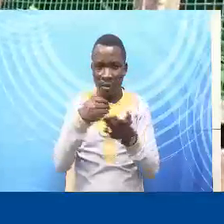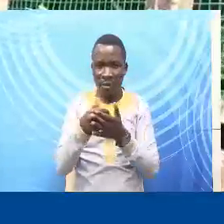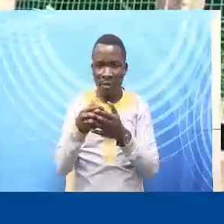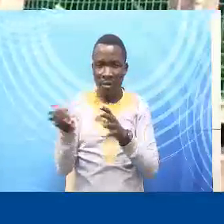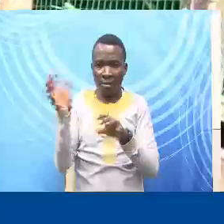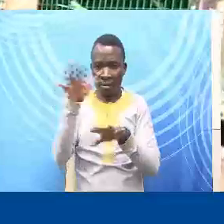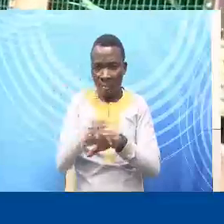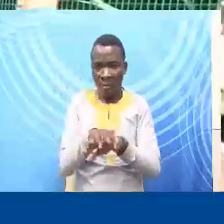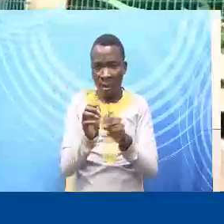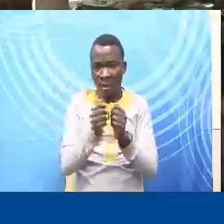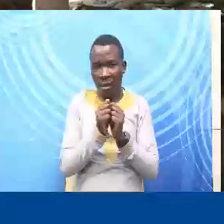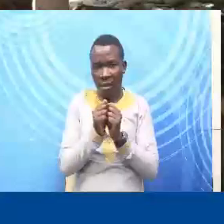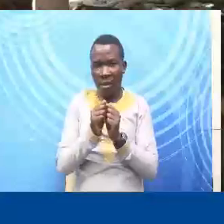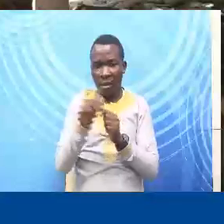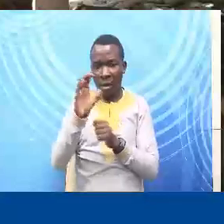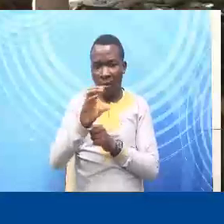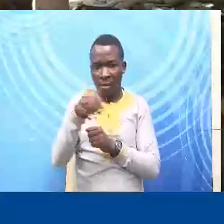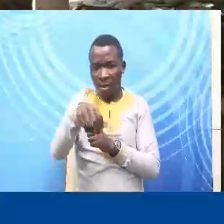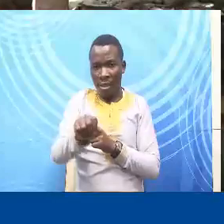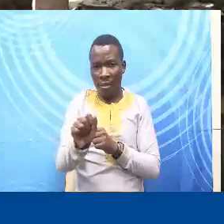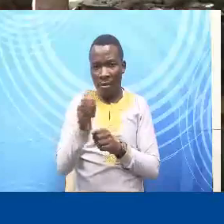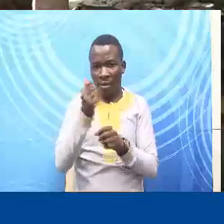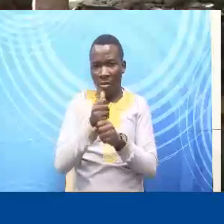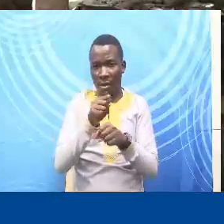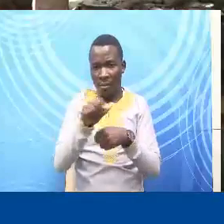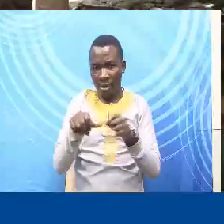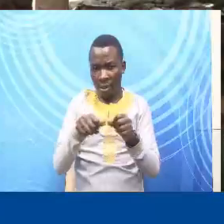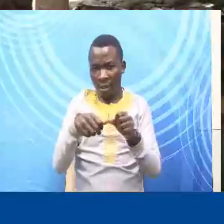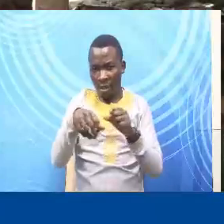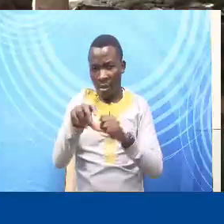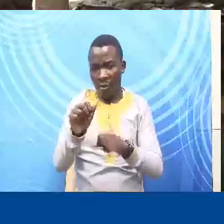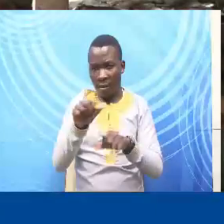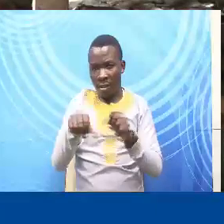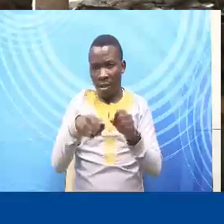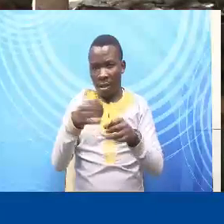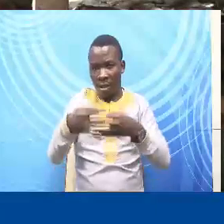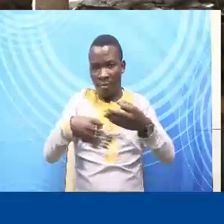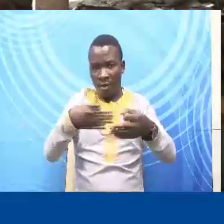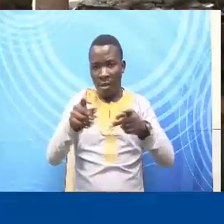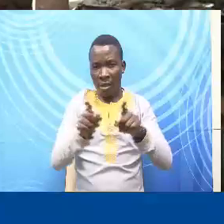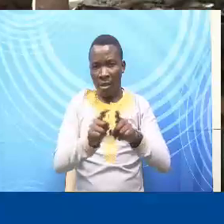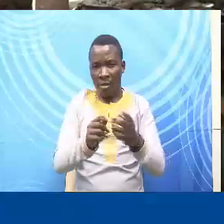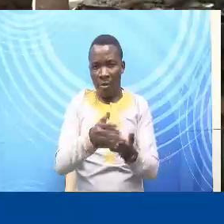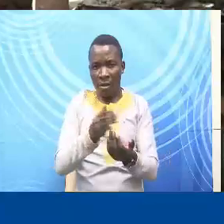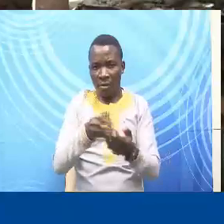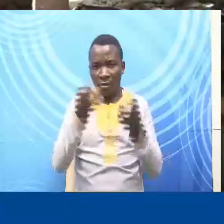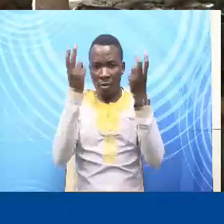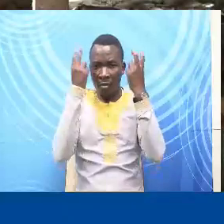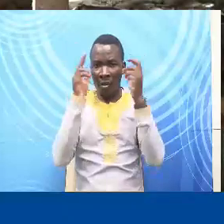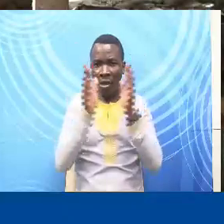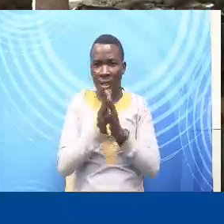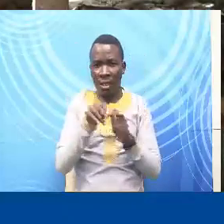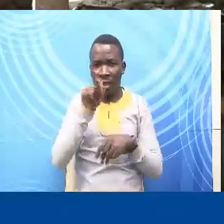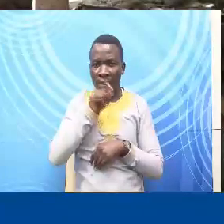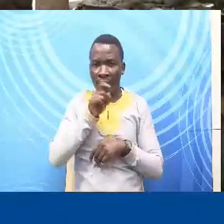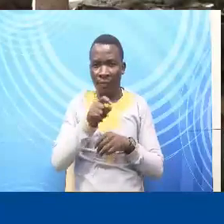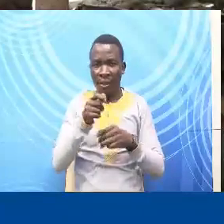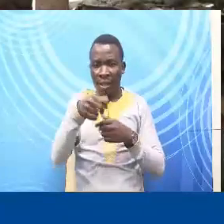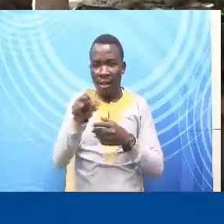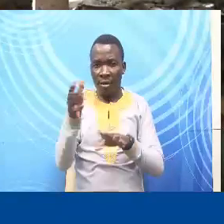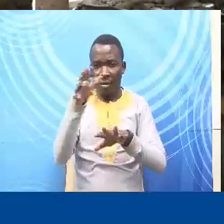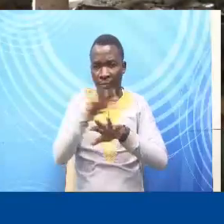mu cyitwa Penuel Forum nka kampani ikora ibingibi bijyanye n'izi mashini, yewe n'ubworozi bw'inkwavu ndetse n'inkoko, ari